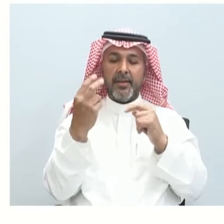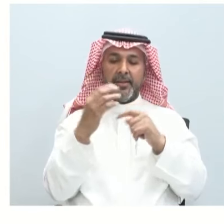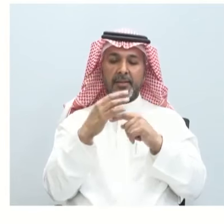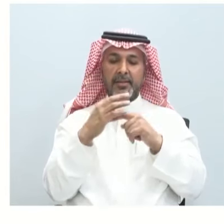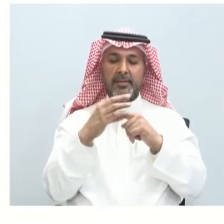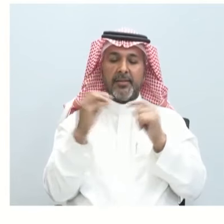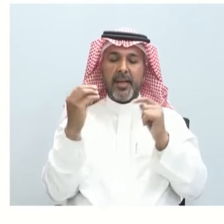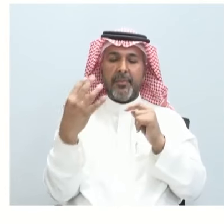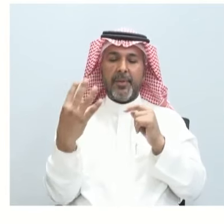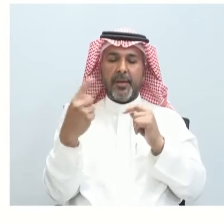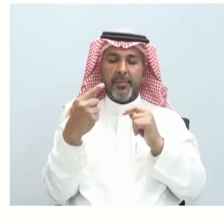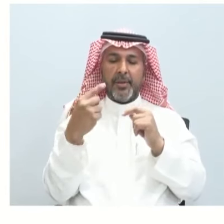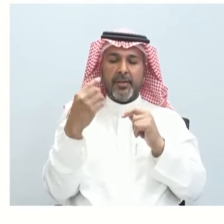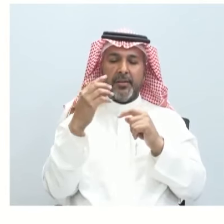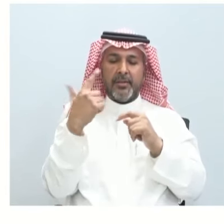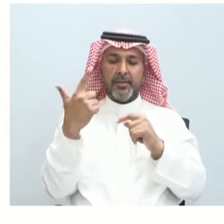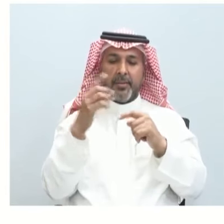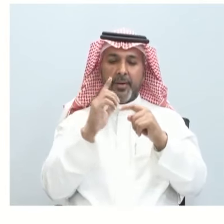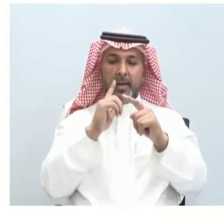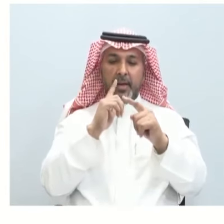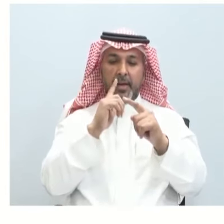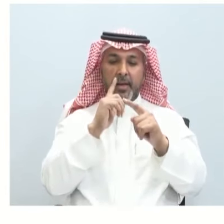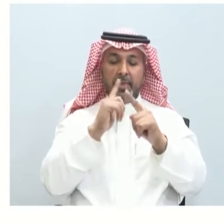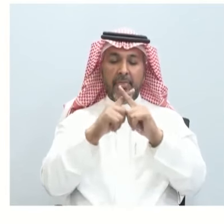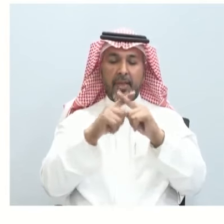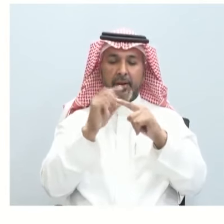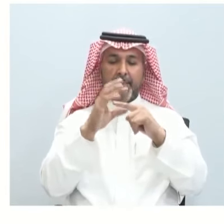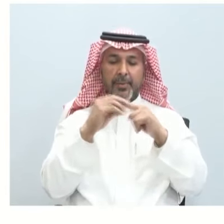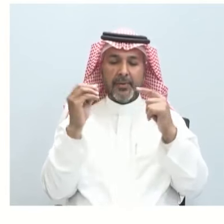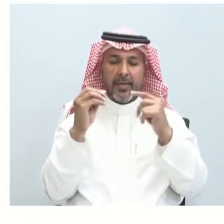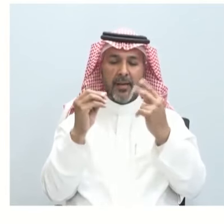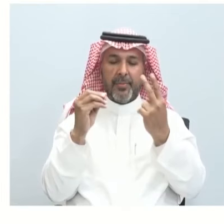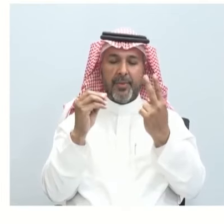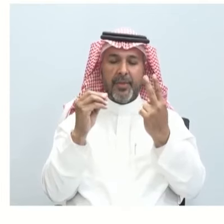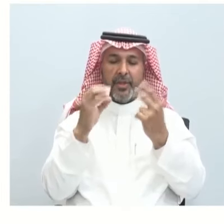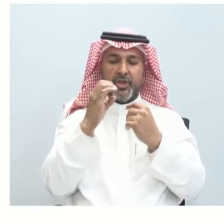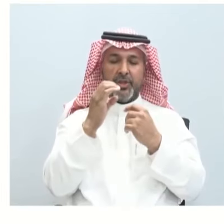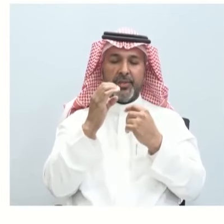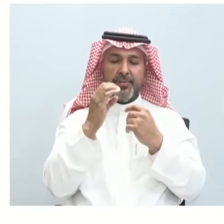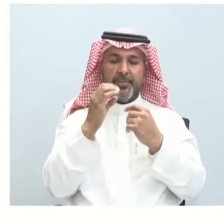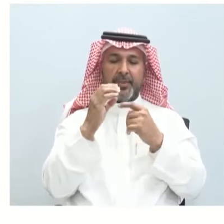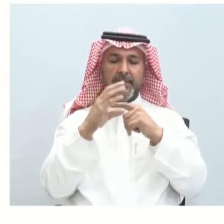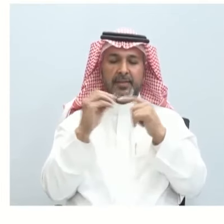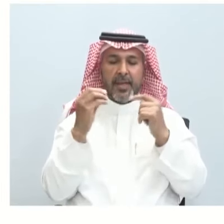14 جيب نبدا بتجميع الحدود المتشابهه نجعل الطرف الايمن دائما